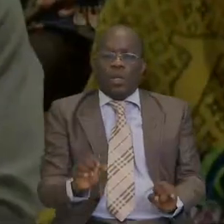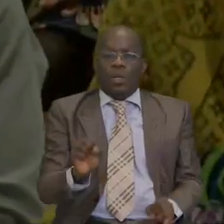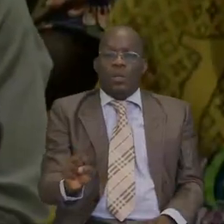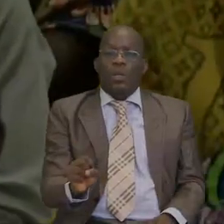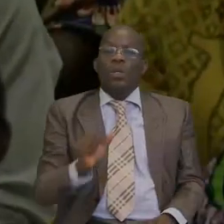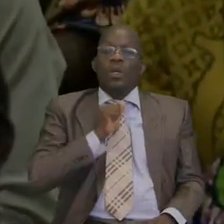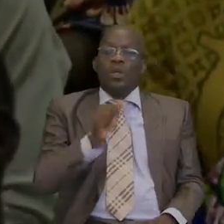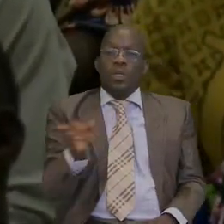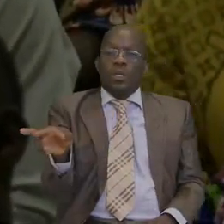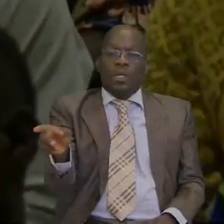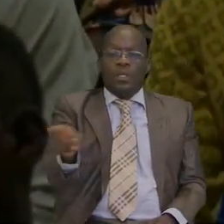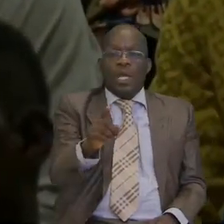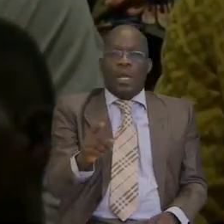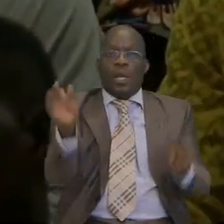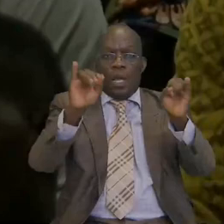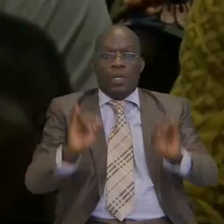Ce n'est pas leur idole.